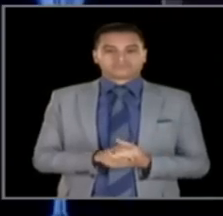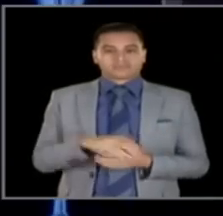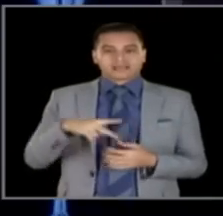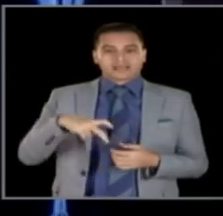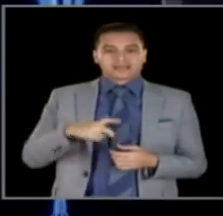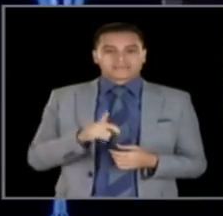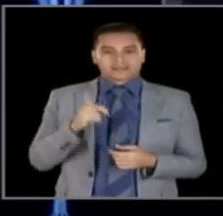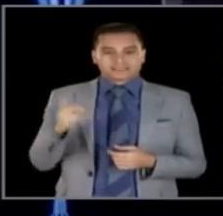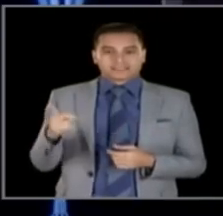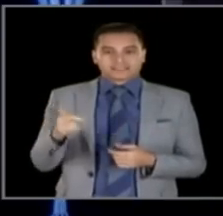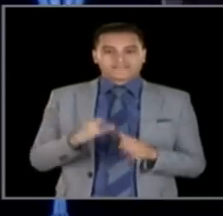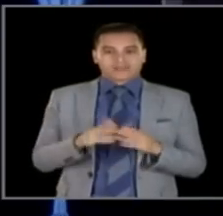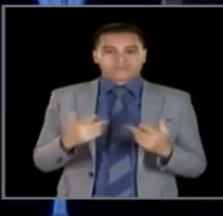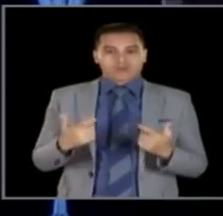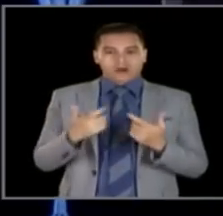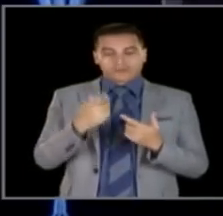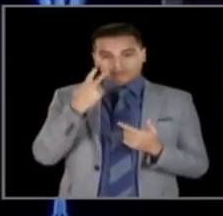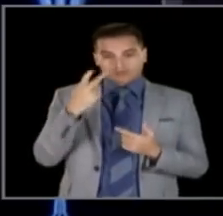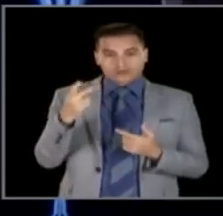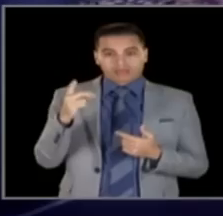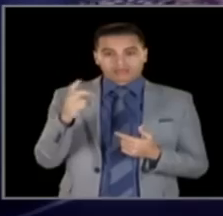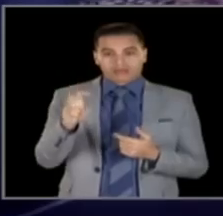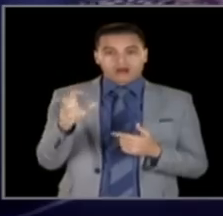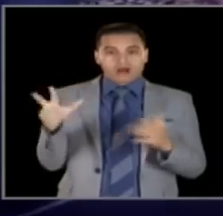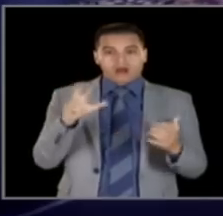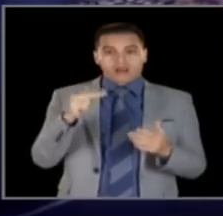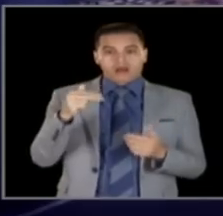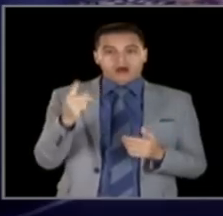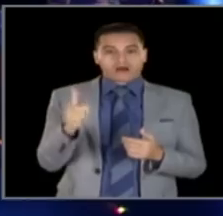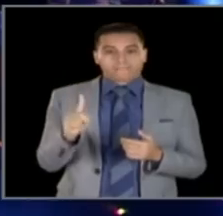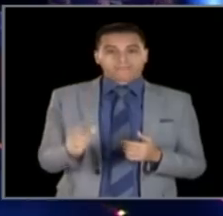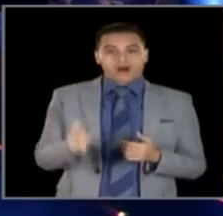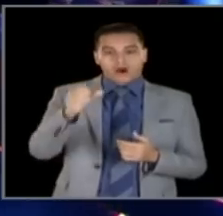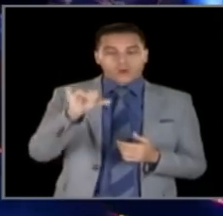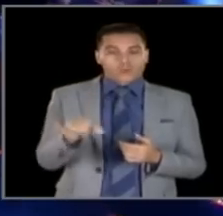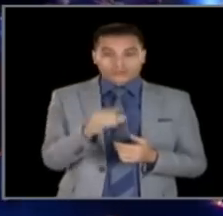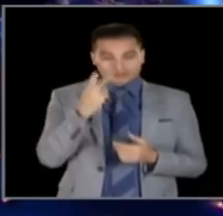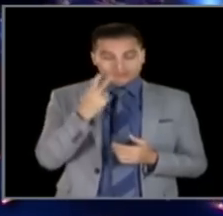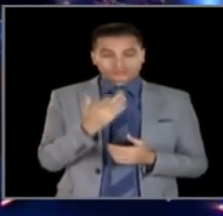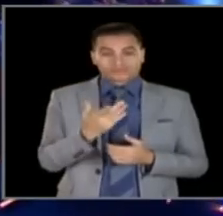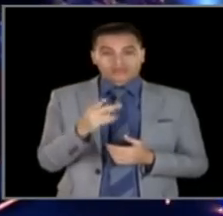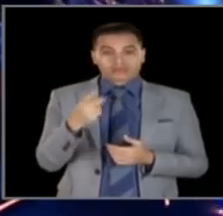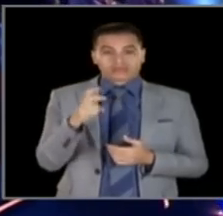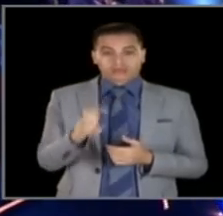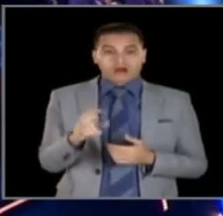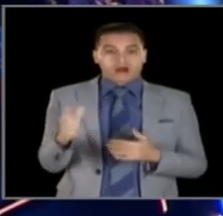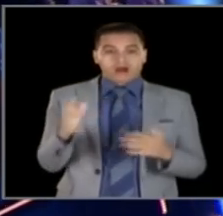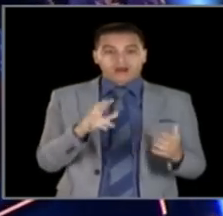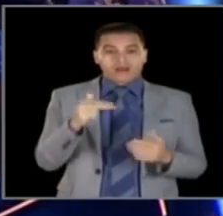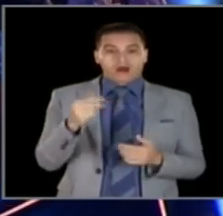80. فايترز، فايترز طه الغرباوي. تفضل يا طه. طه الغرباوي